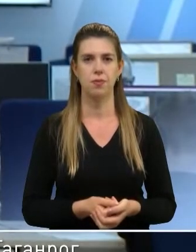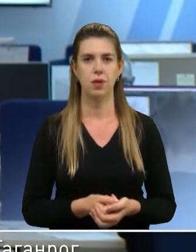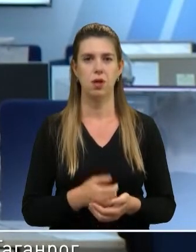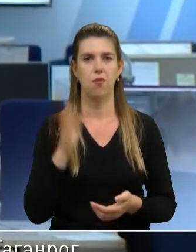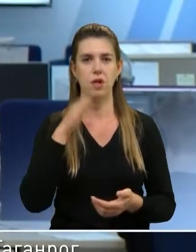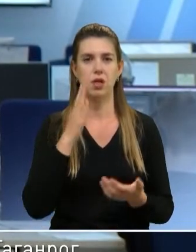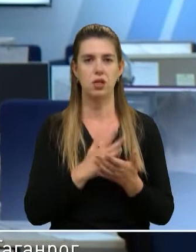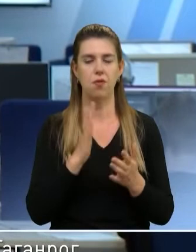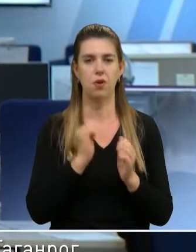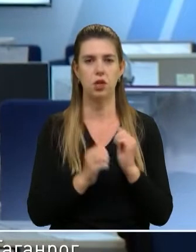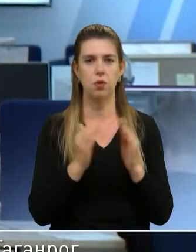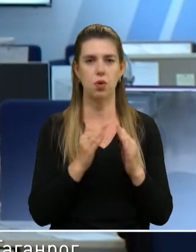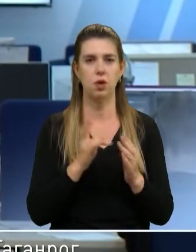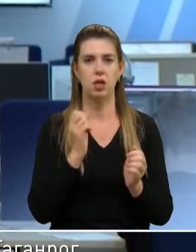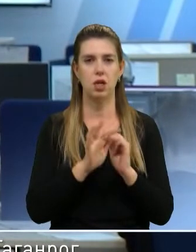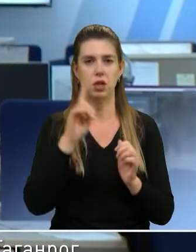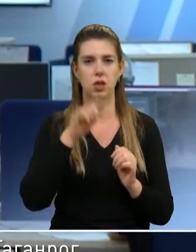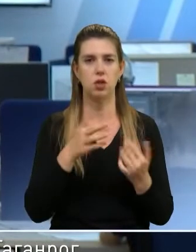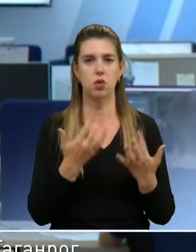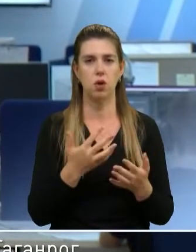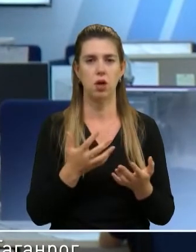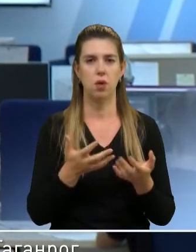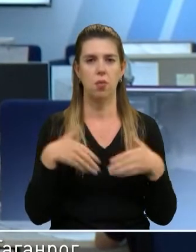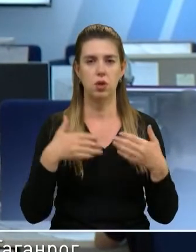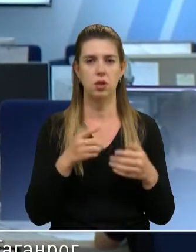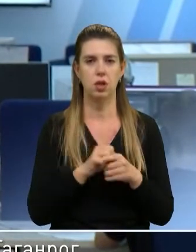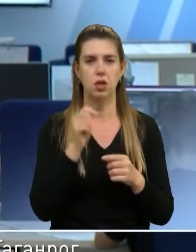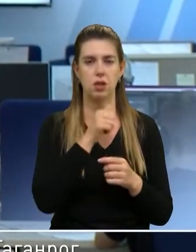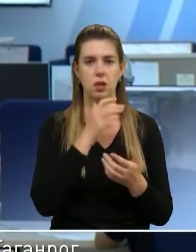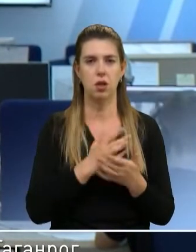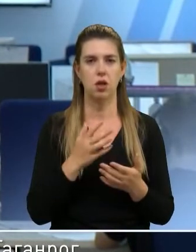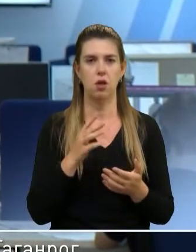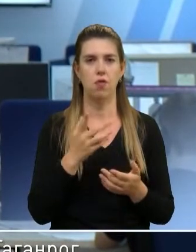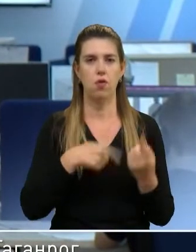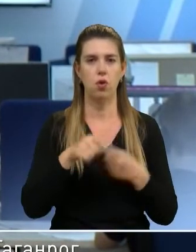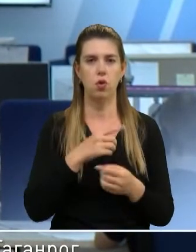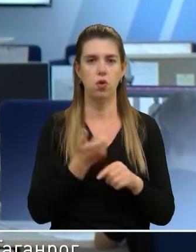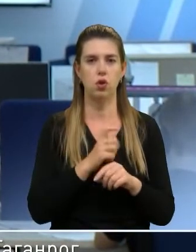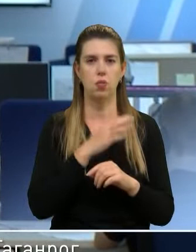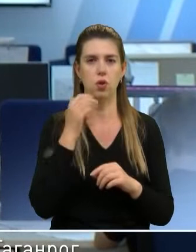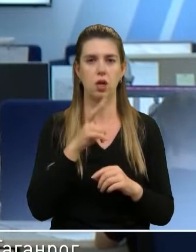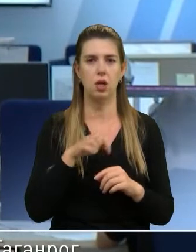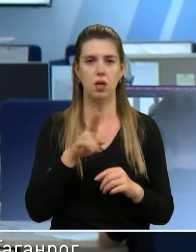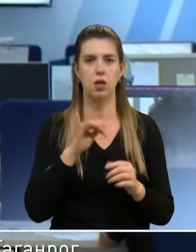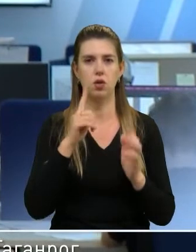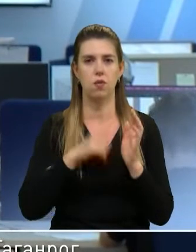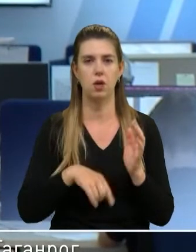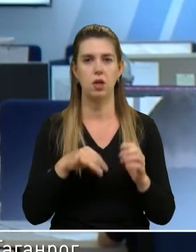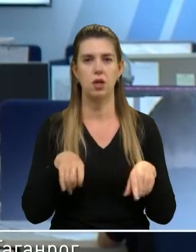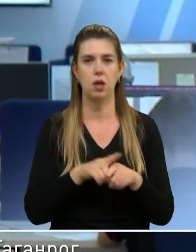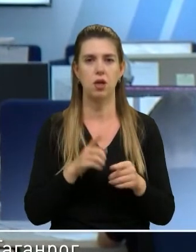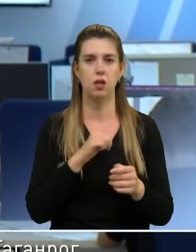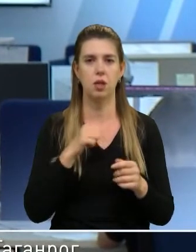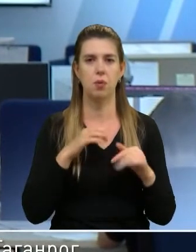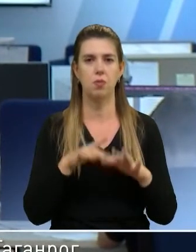Вода есть в каждом доме, но не каждый знает, сколько пользы она в себе таит. Вокруг нее ходит множество легенд и суеверий, но так ли это на